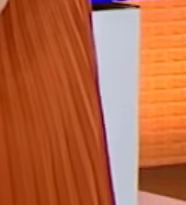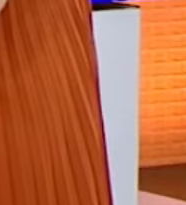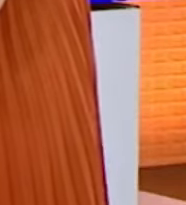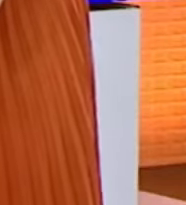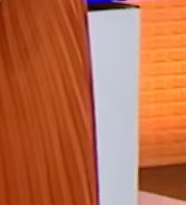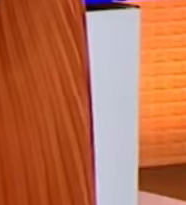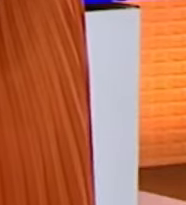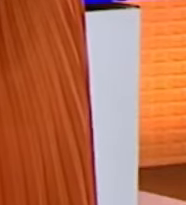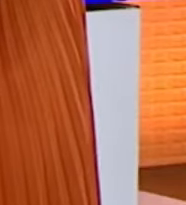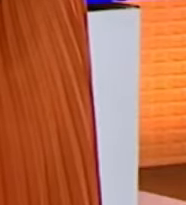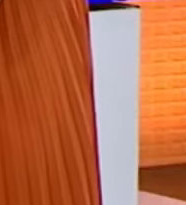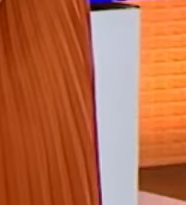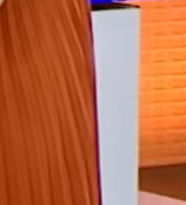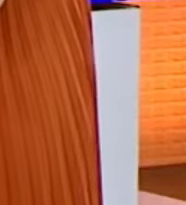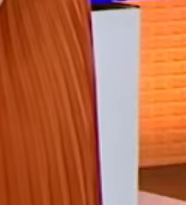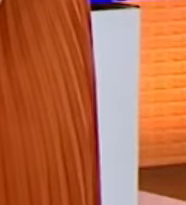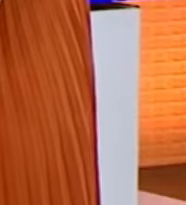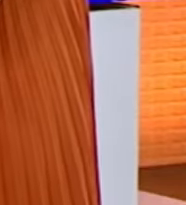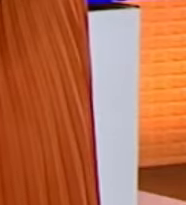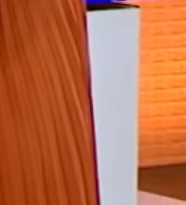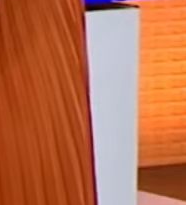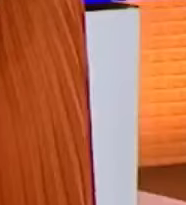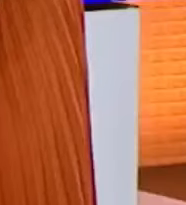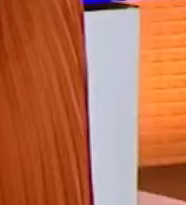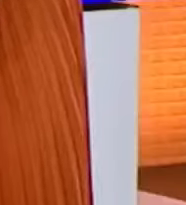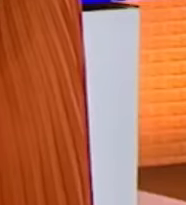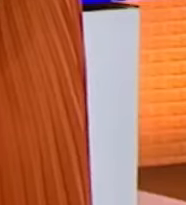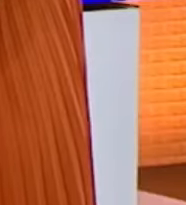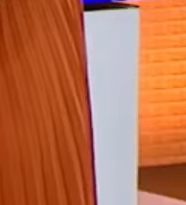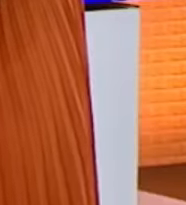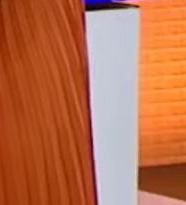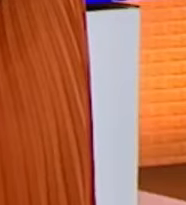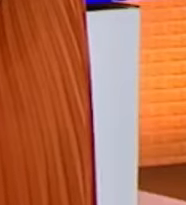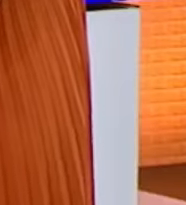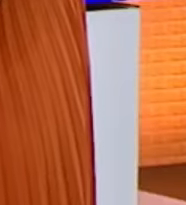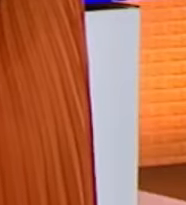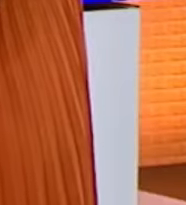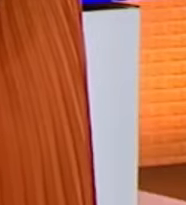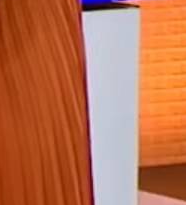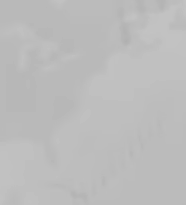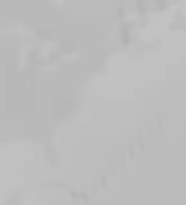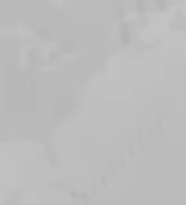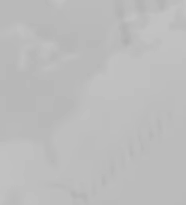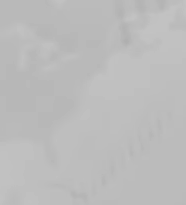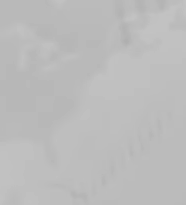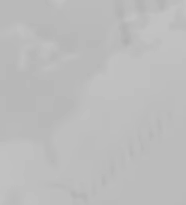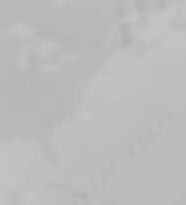po kami sa GMA Pinoy TV at sa www.gmanews.tv.